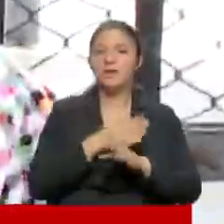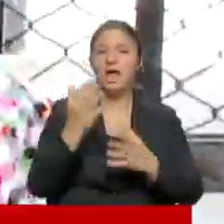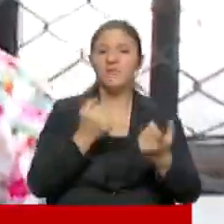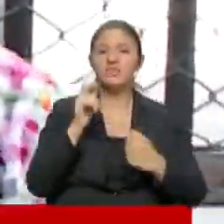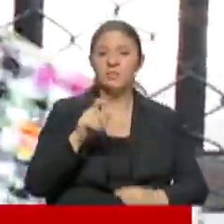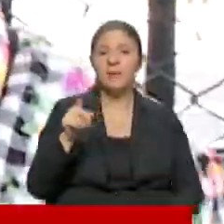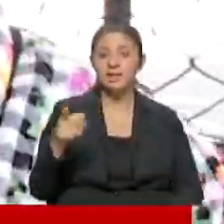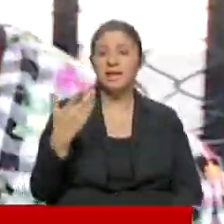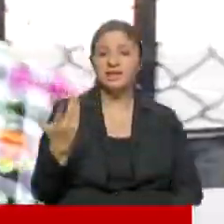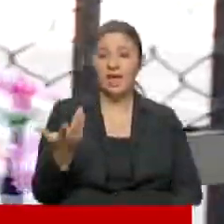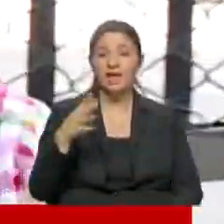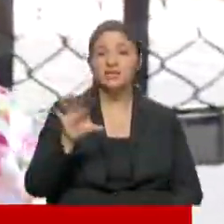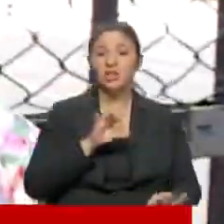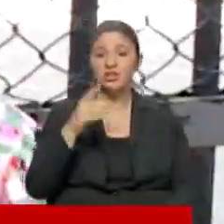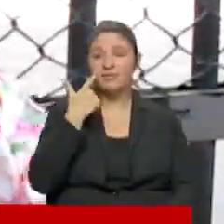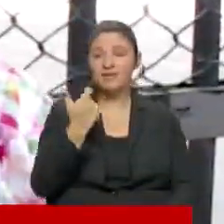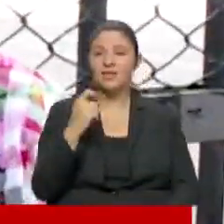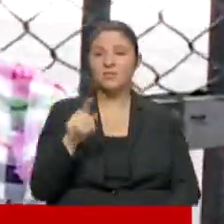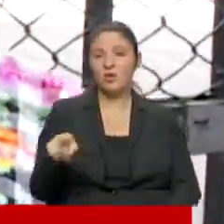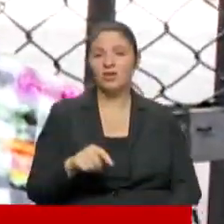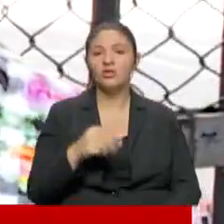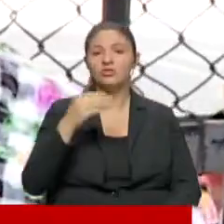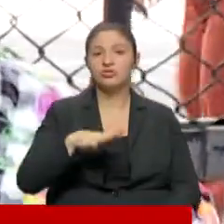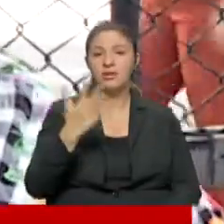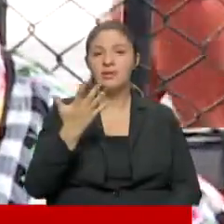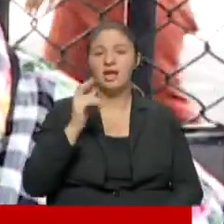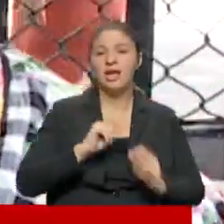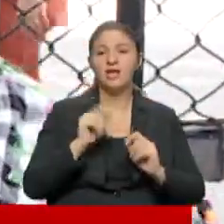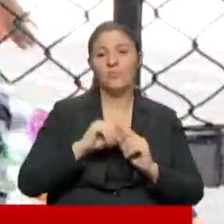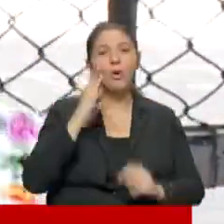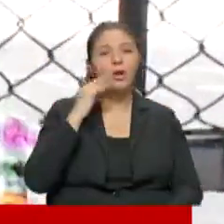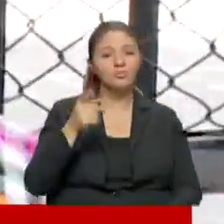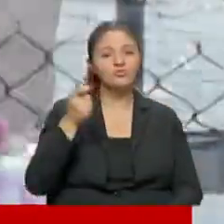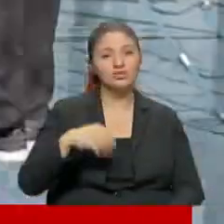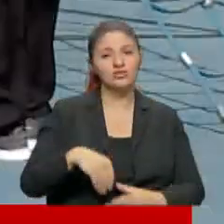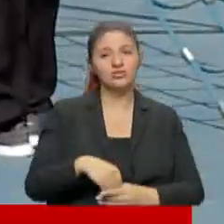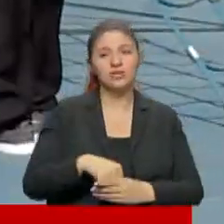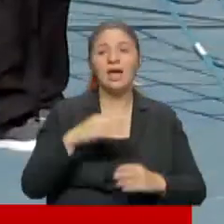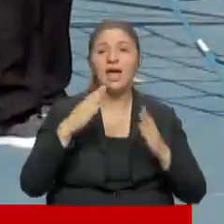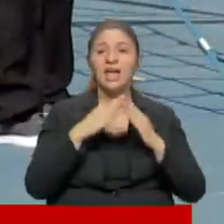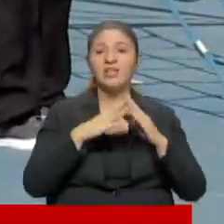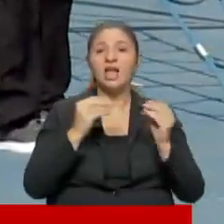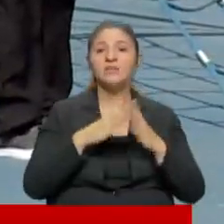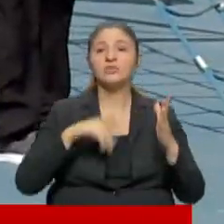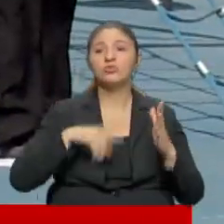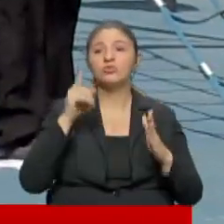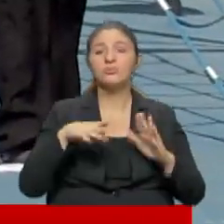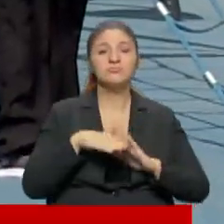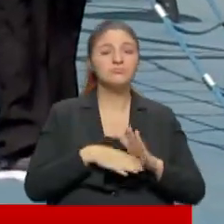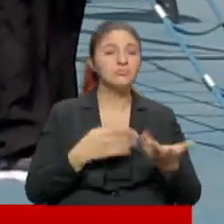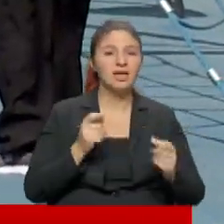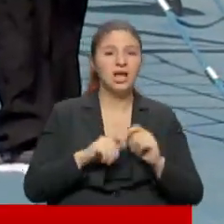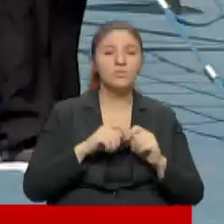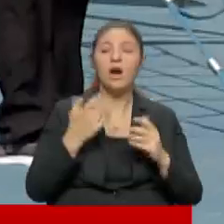alışveriş yaparken de, seçerken de dikkat ediyorlar. Çocuklar da artık ekonomiyi öğrendi bu şartlarda. Evlerde en büyük gündem maddesi